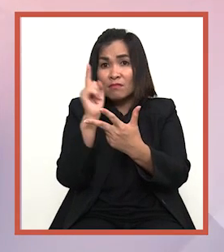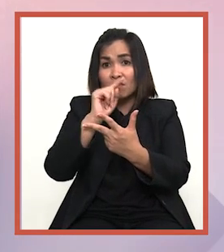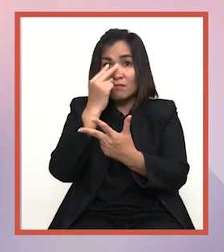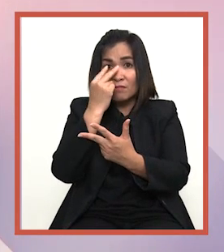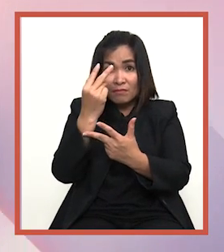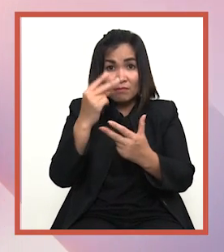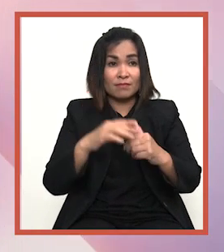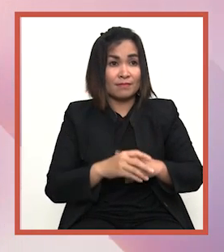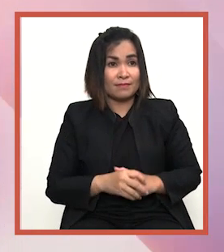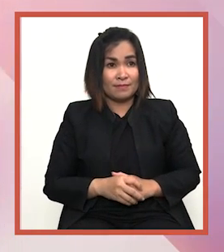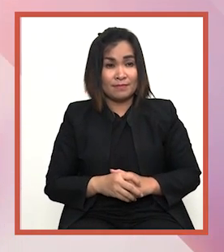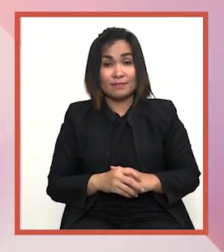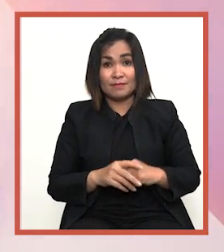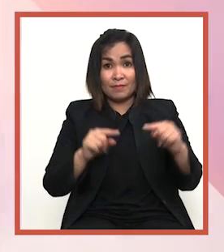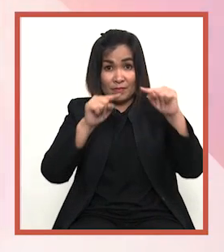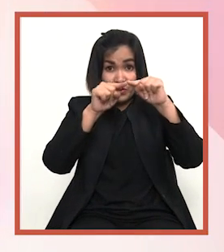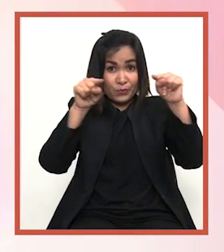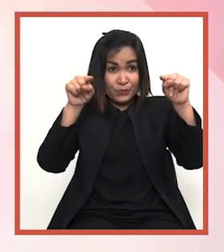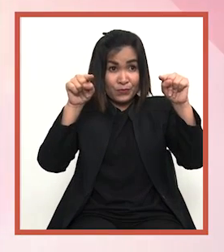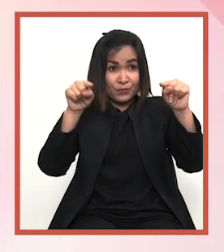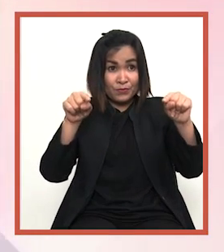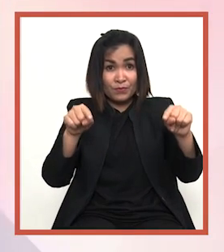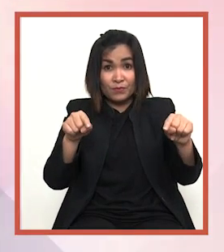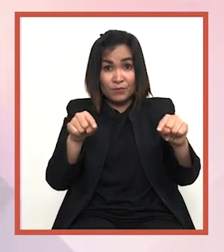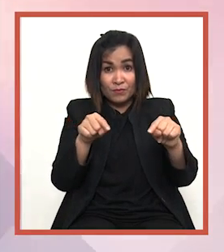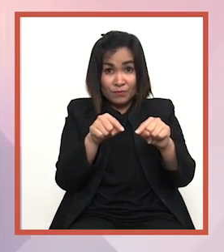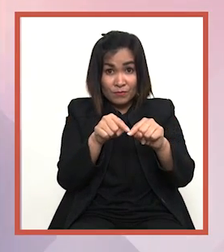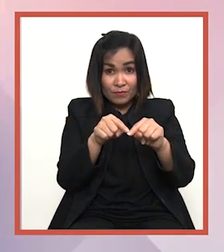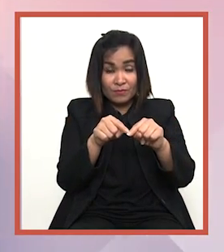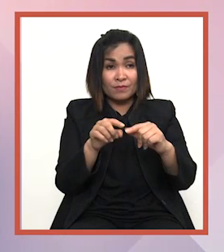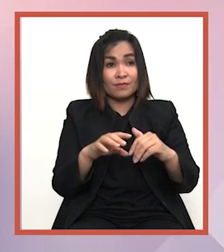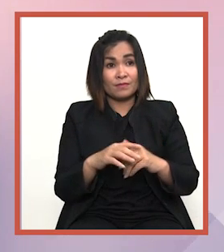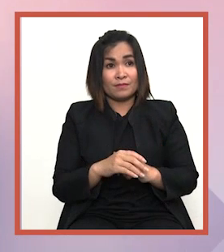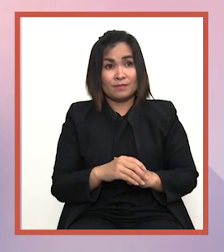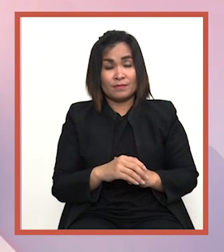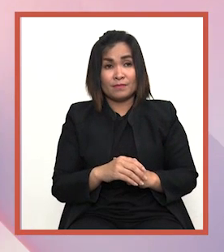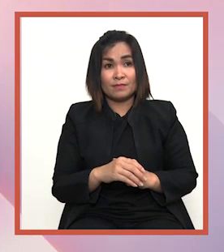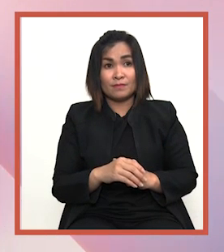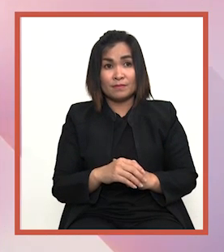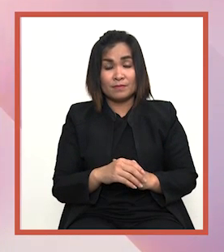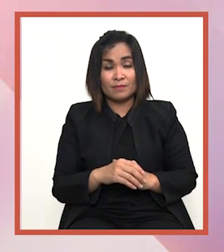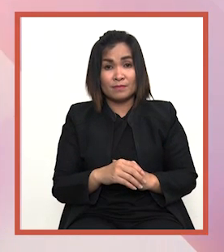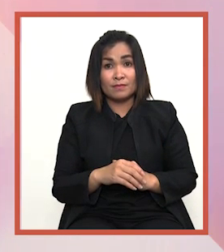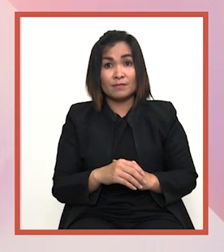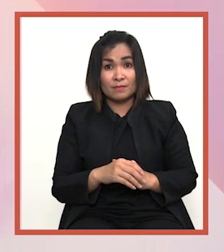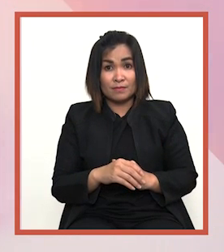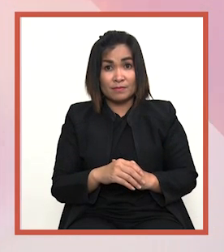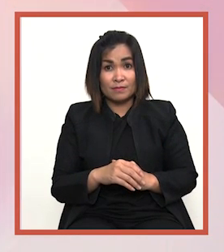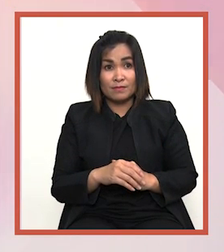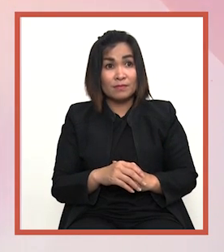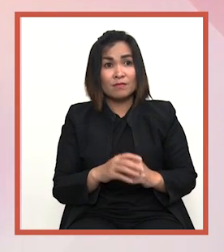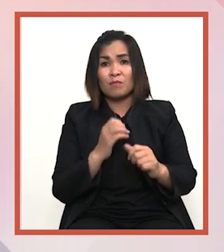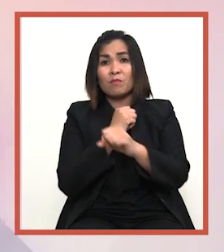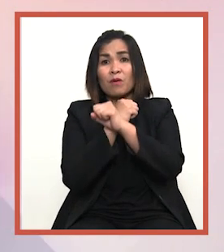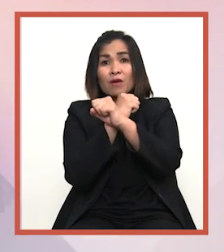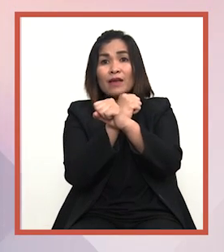นักเรียนลองสังเกตในกล่องแบบงานสมบูรณ์ครับ จะเป็นกล่องลักษณะจะเป็นกล่องสี่เหลี่ยมนะครับนะลักษณะ